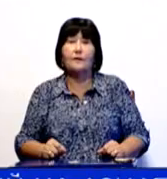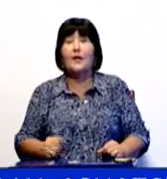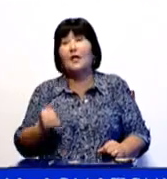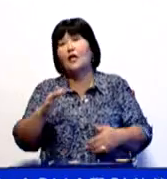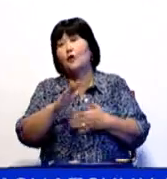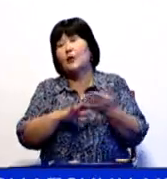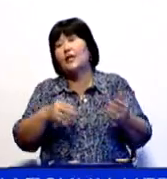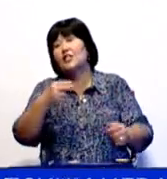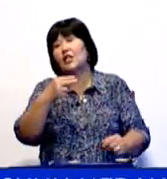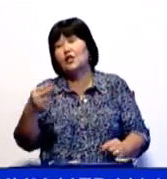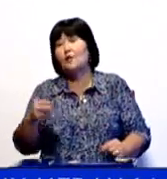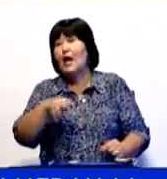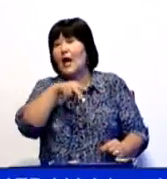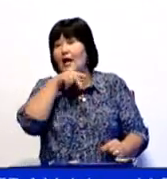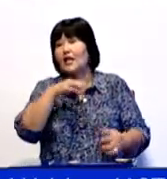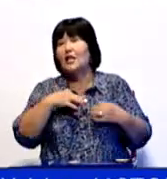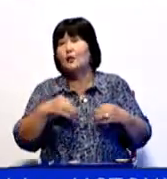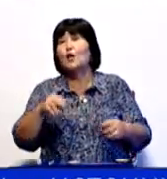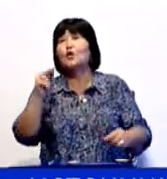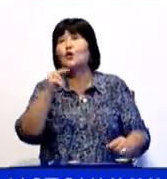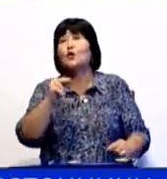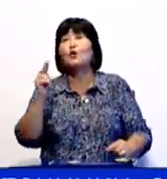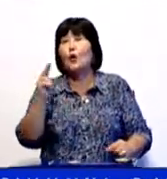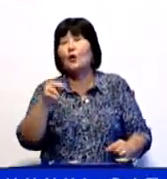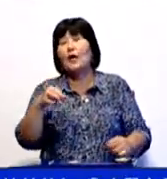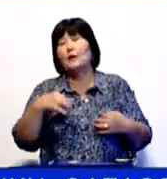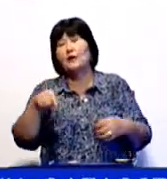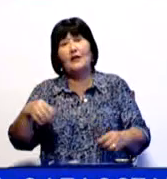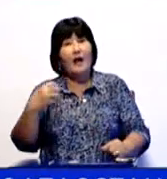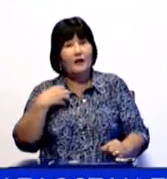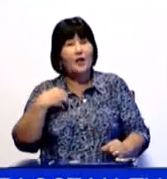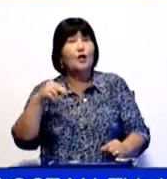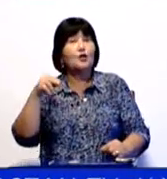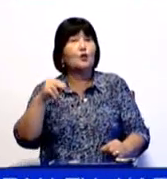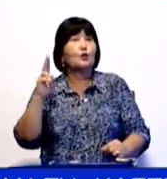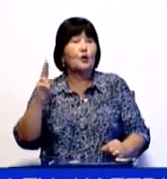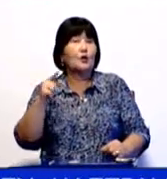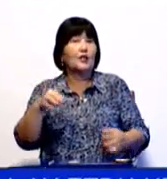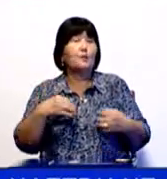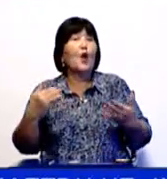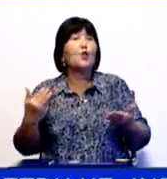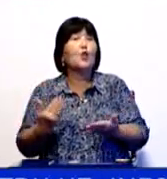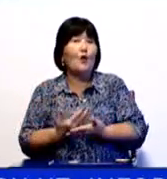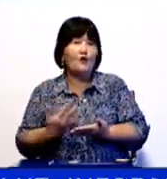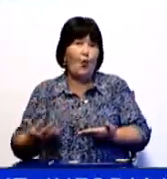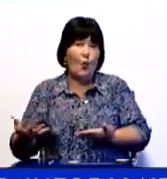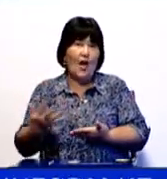И в продолжение темы. Корейский праздник Чхосок отметили в Кызылорде. Чхосок – это праздник нового урожая.